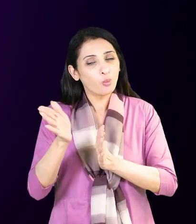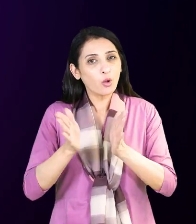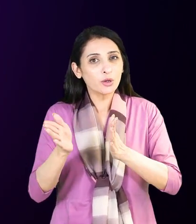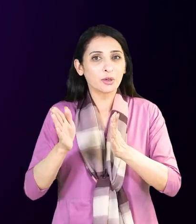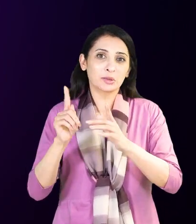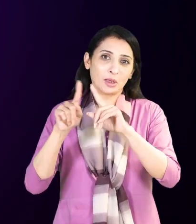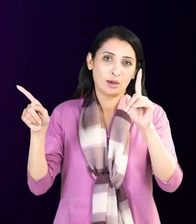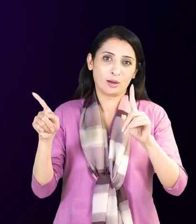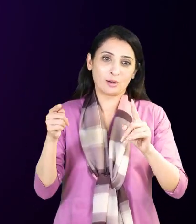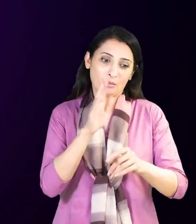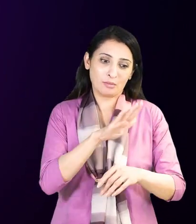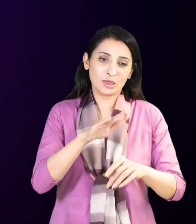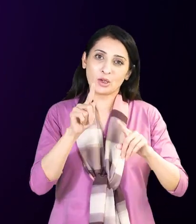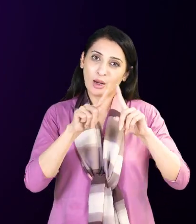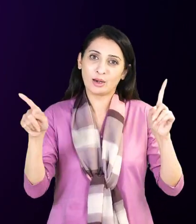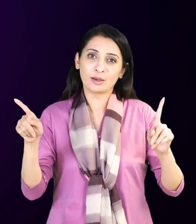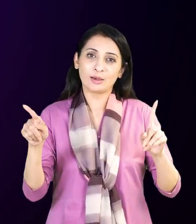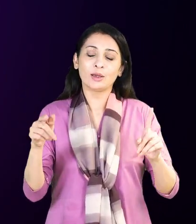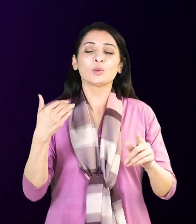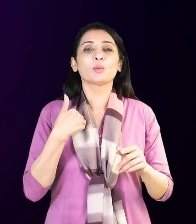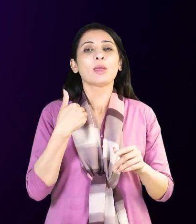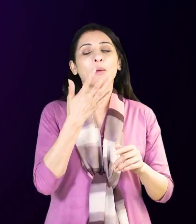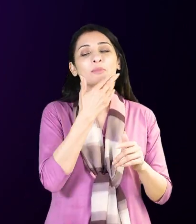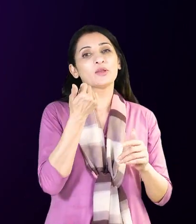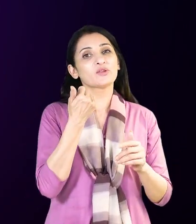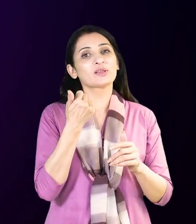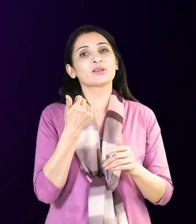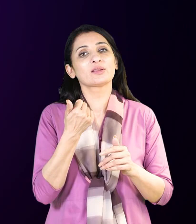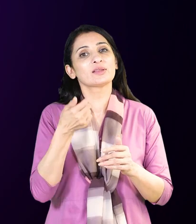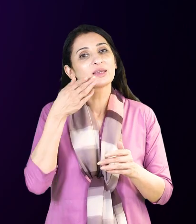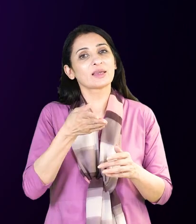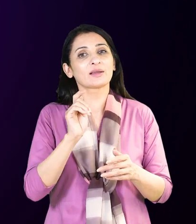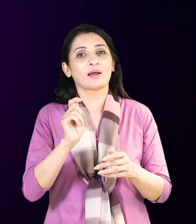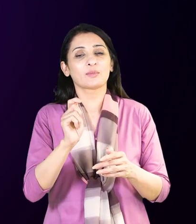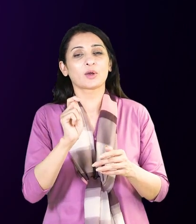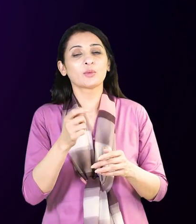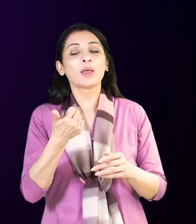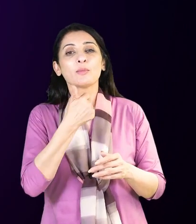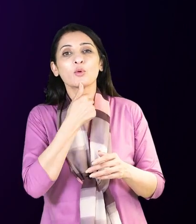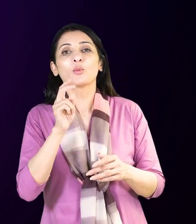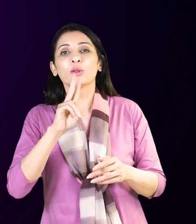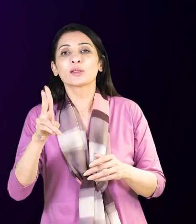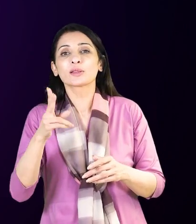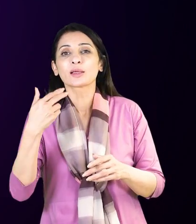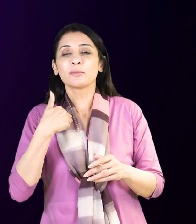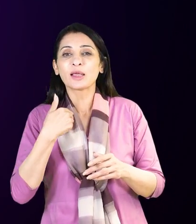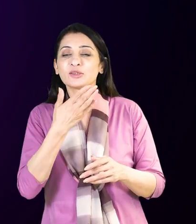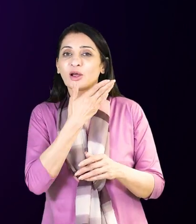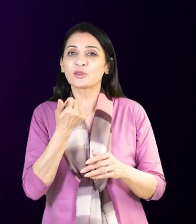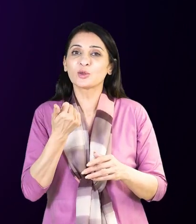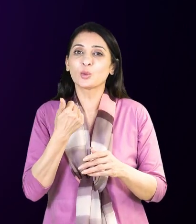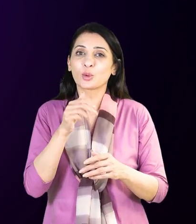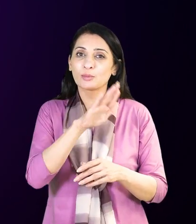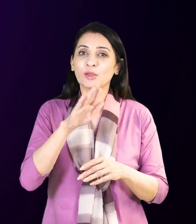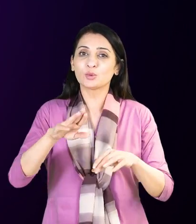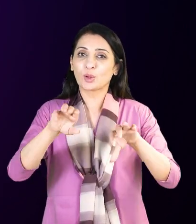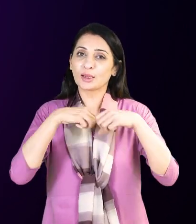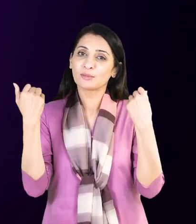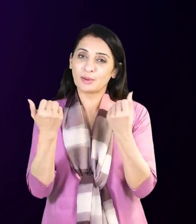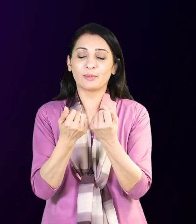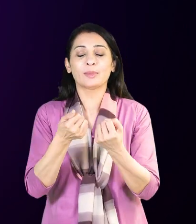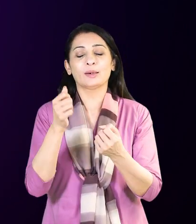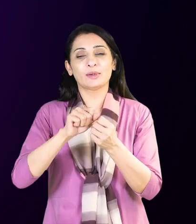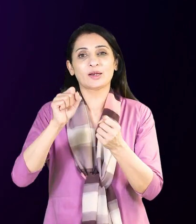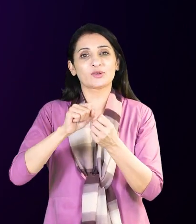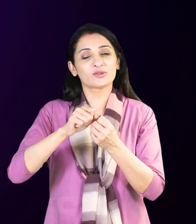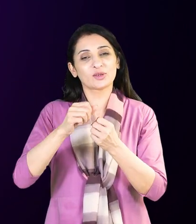टुगेदर, यू नो, पॉलिटिक्स एंड बच्चे, बट दिस इज़ समथिंग जो आई ऑलवेज वॉन्टेड टू डू। आई यूज टू से टू माई डैड दैट मुझे अगर है ना तो मुझे एक बच्चों